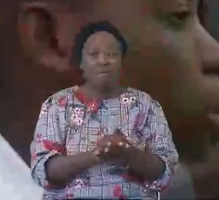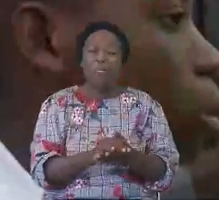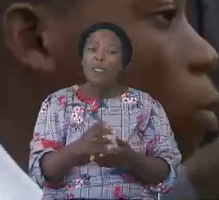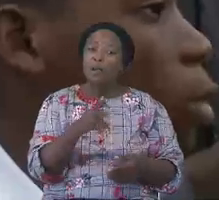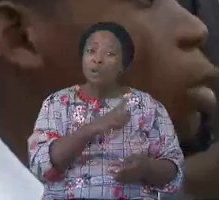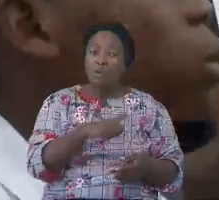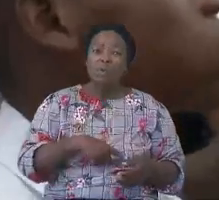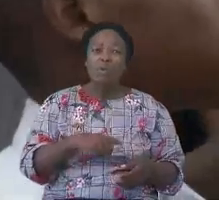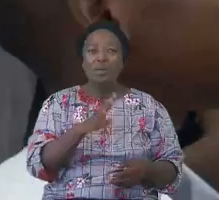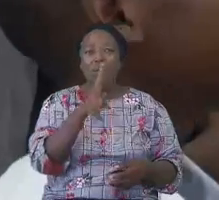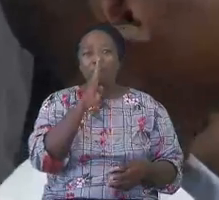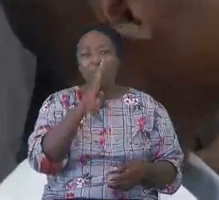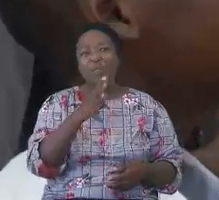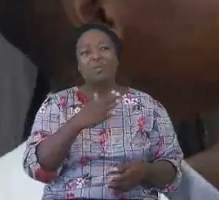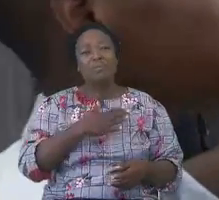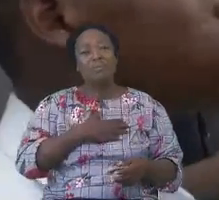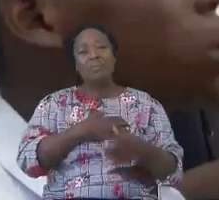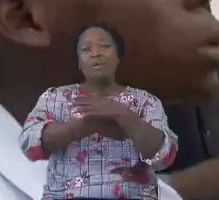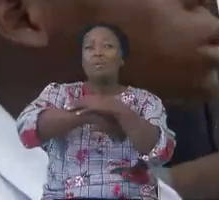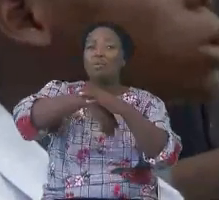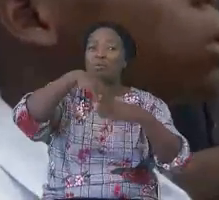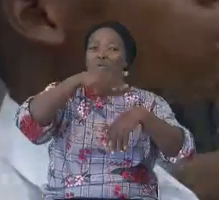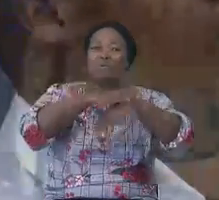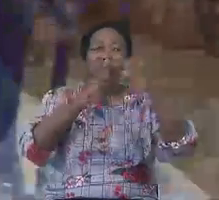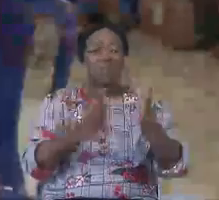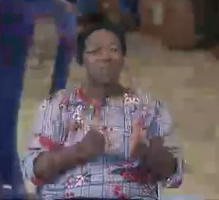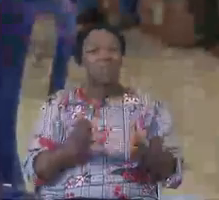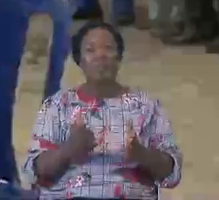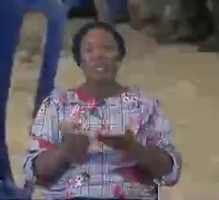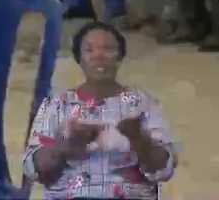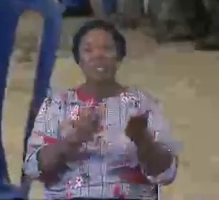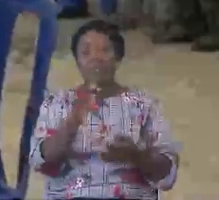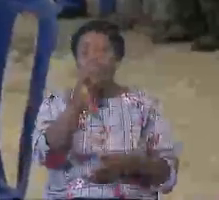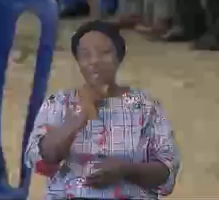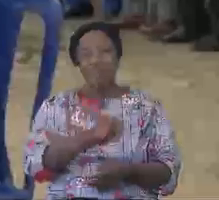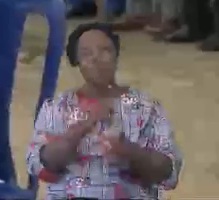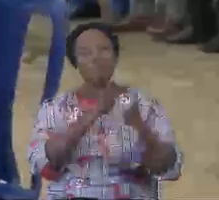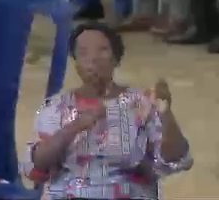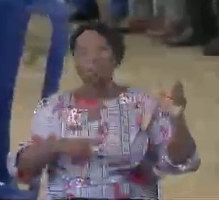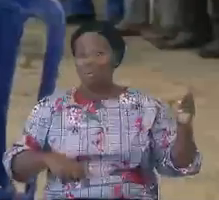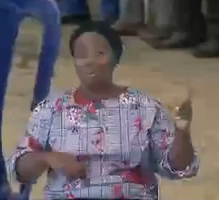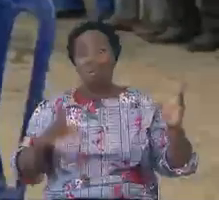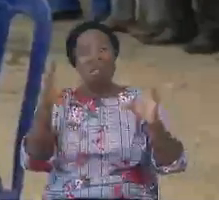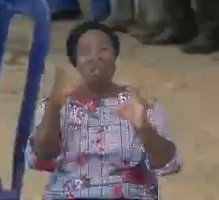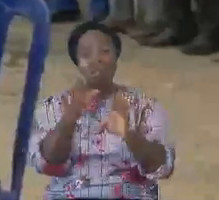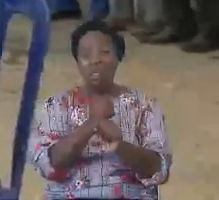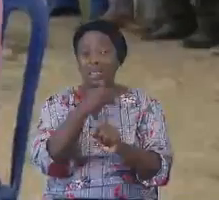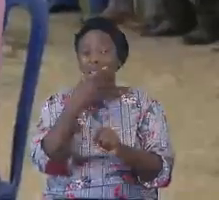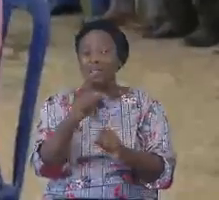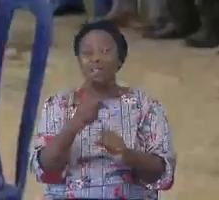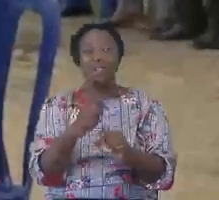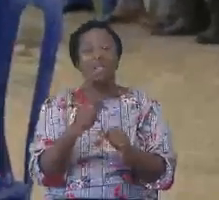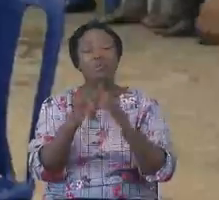mari des veuves. Et toi qui soutiens les veufs, me